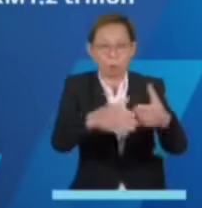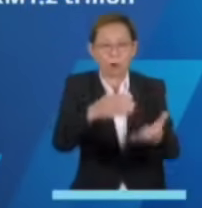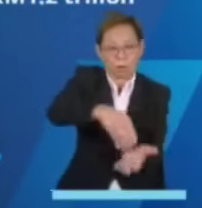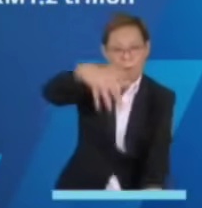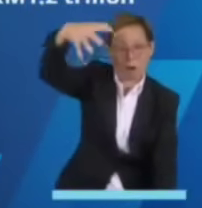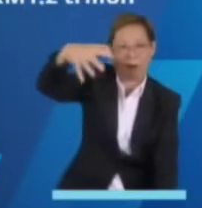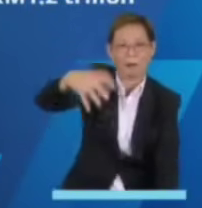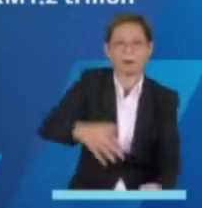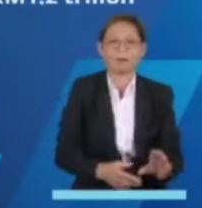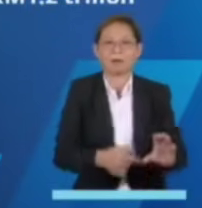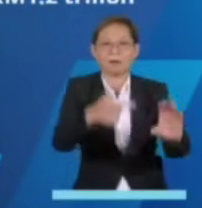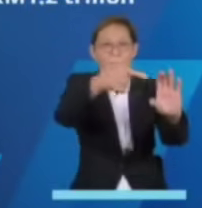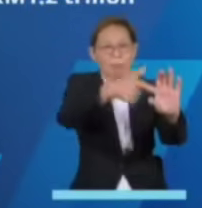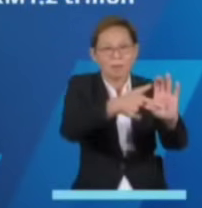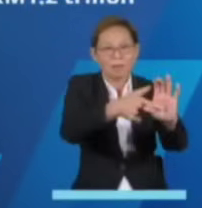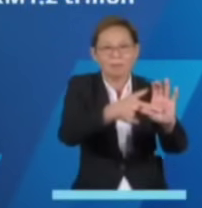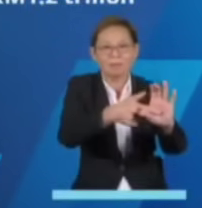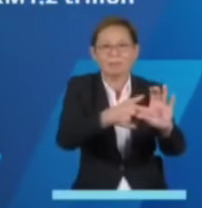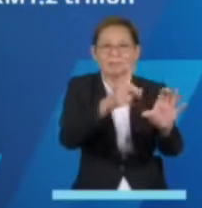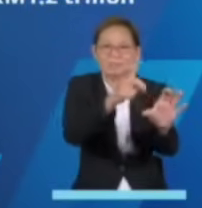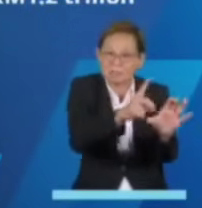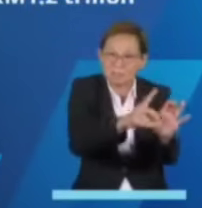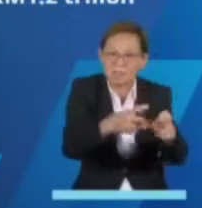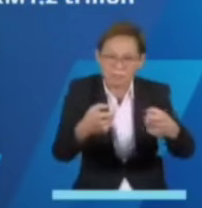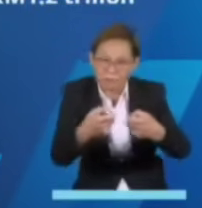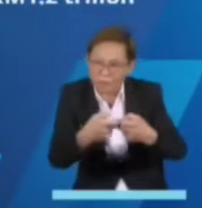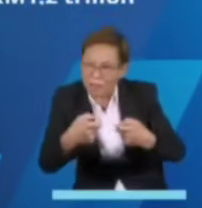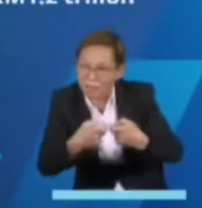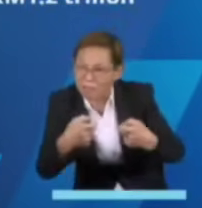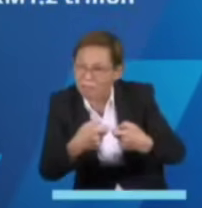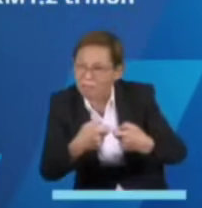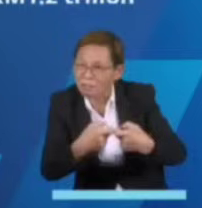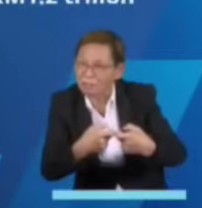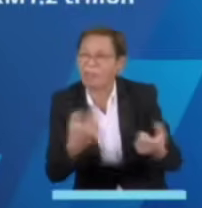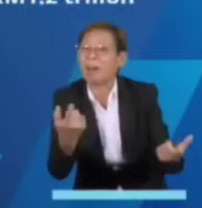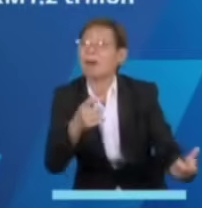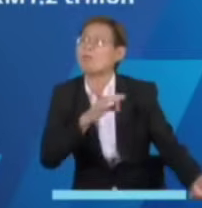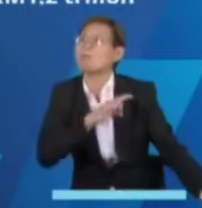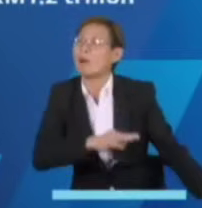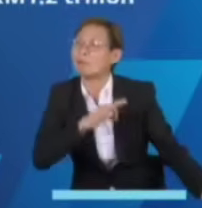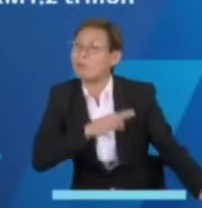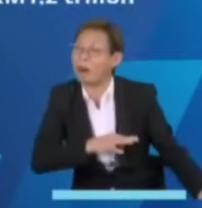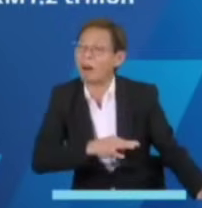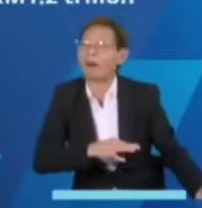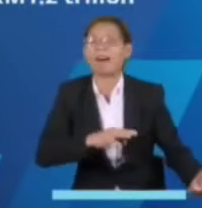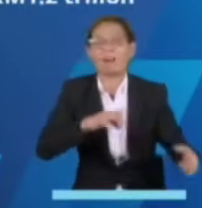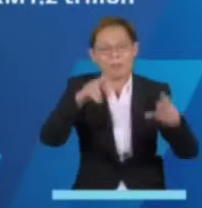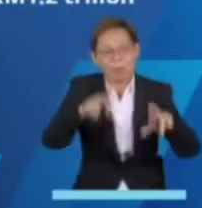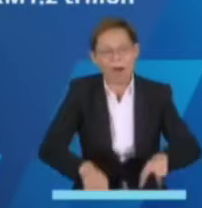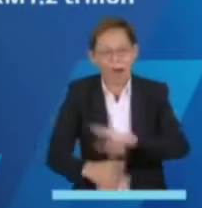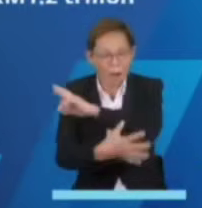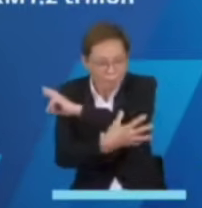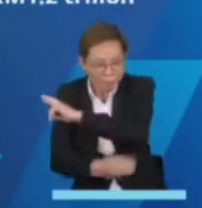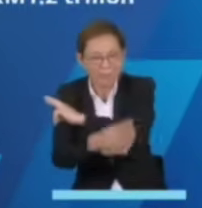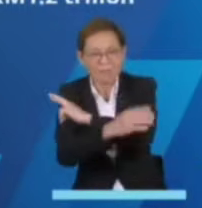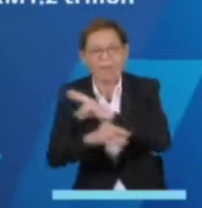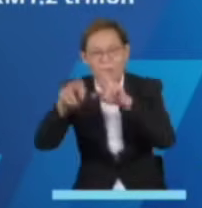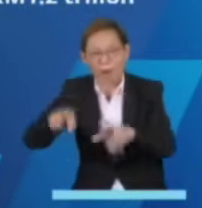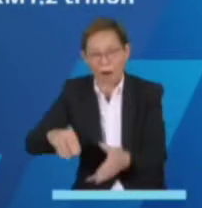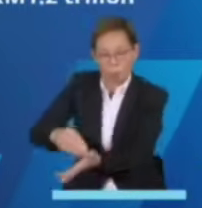Minyak, diesel, elektrik itu memberi faedah kepada rakyat termiskin dan rakyat